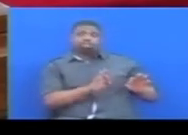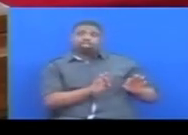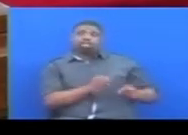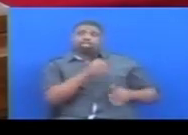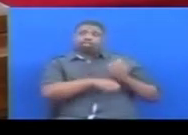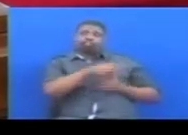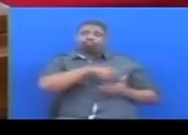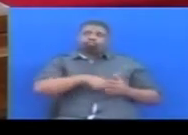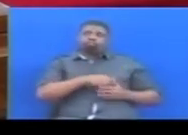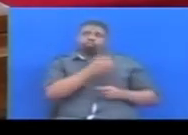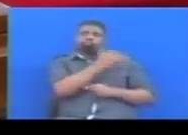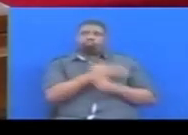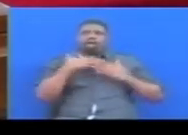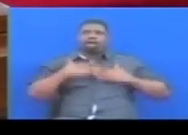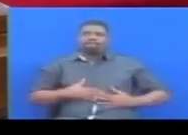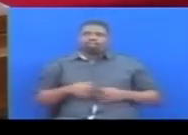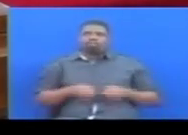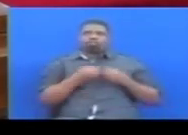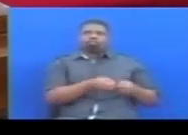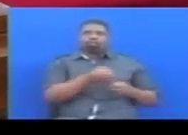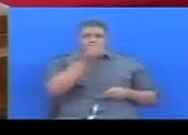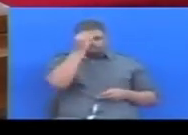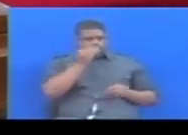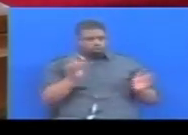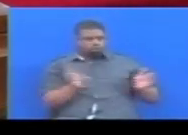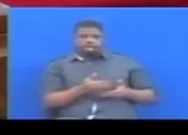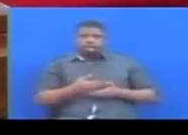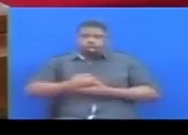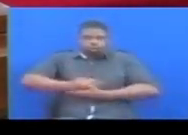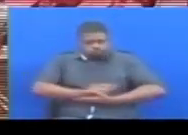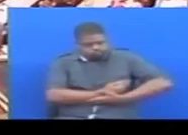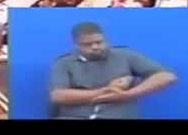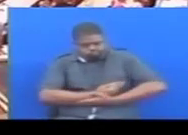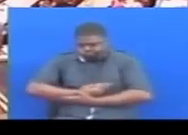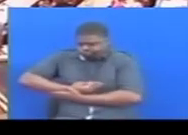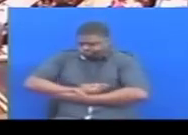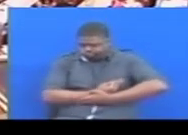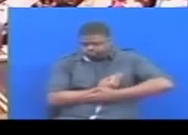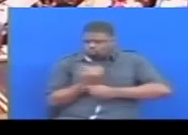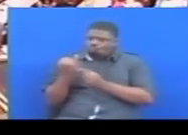afya na kutoa elimu ya kulea watoto njiti kwa jamii.